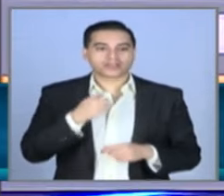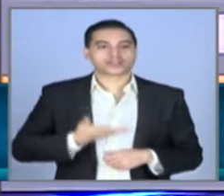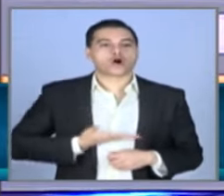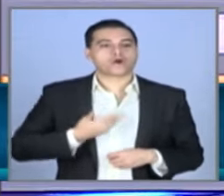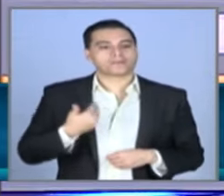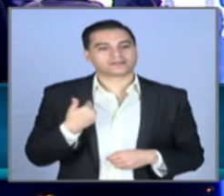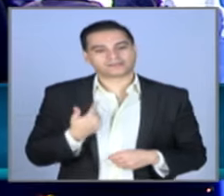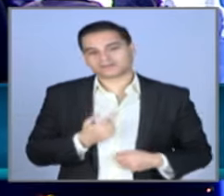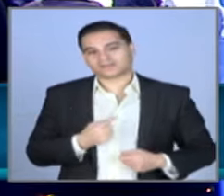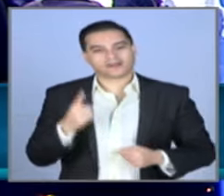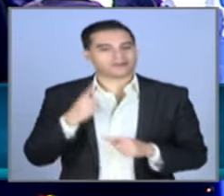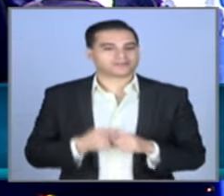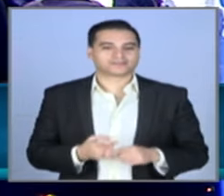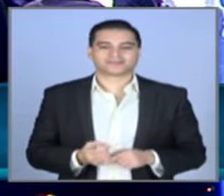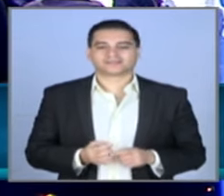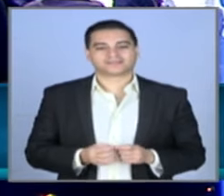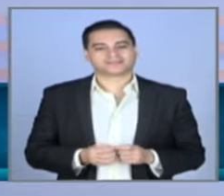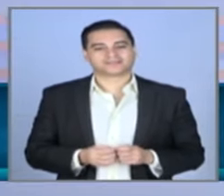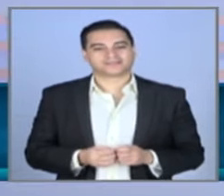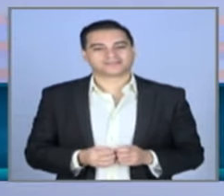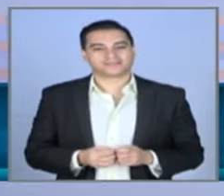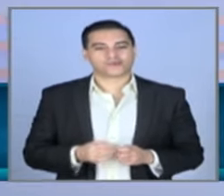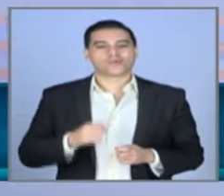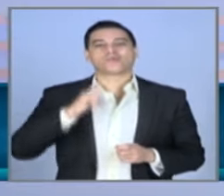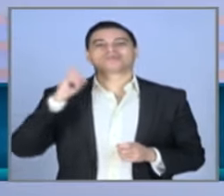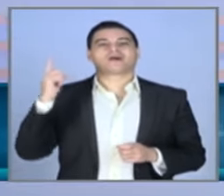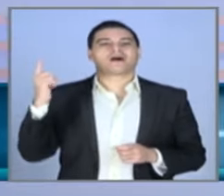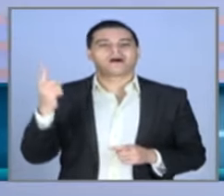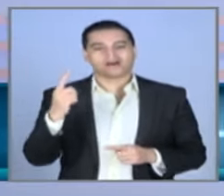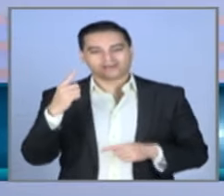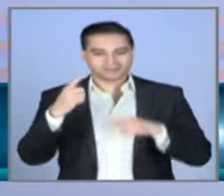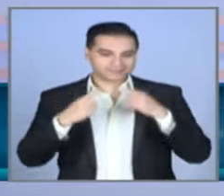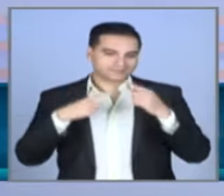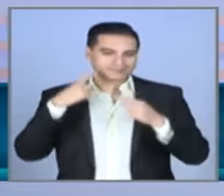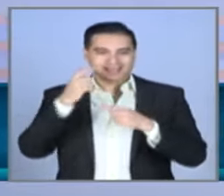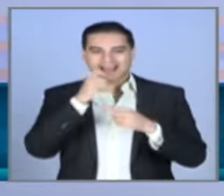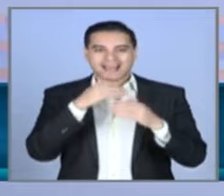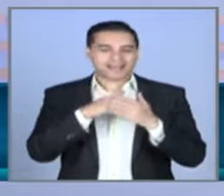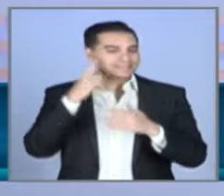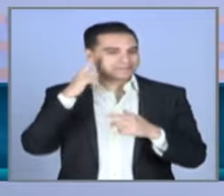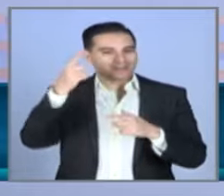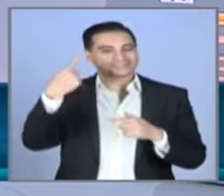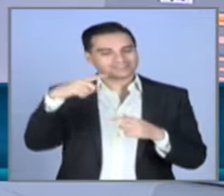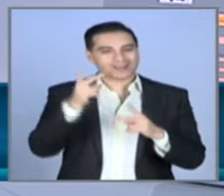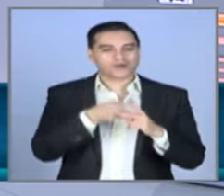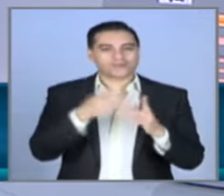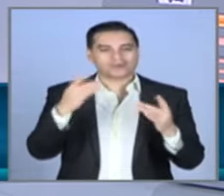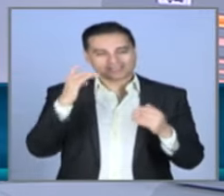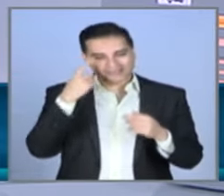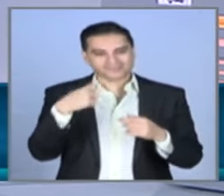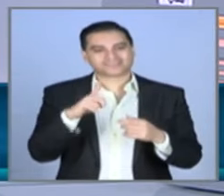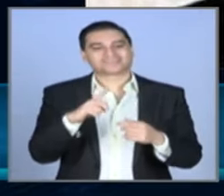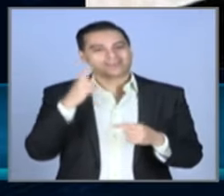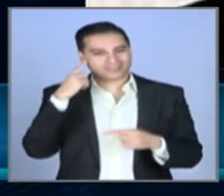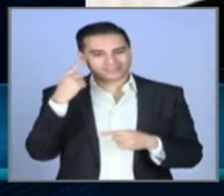عمري غلط الايام وداره الايام اخيرا سمعت اجابه صح من جمهور